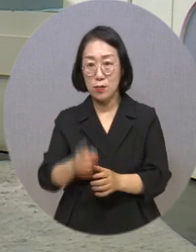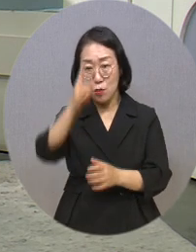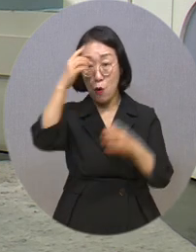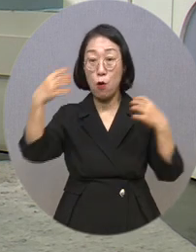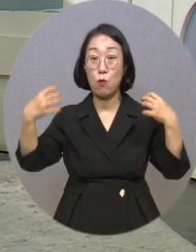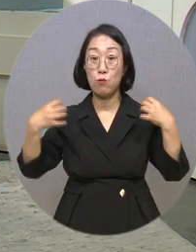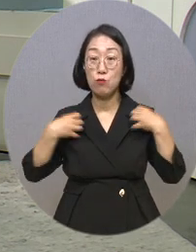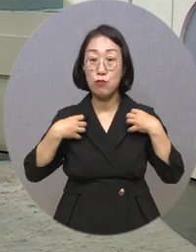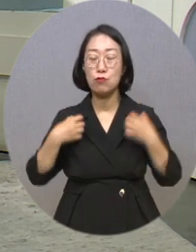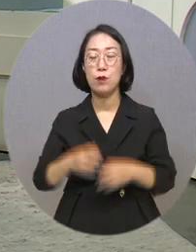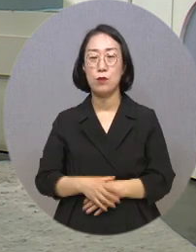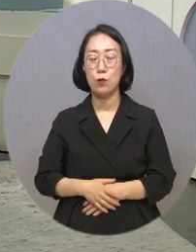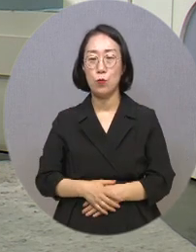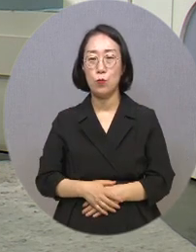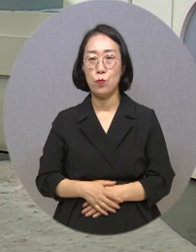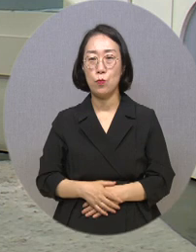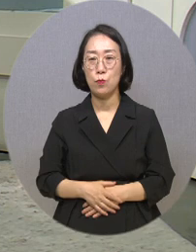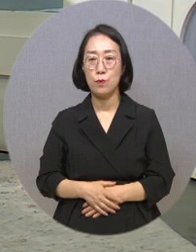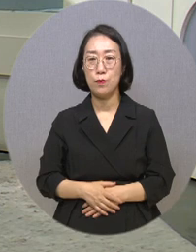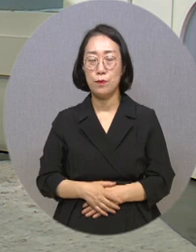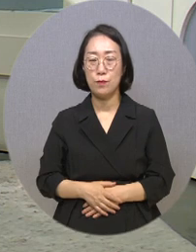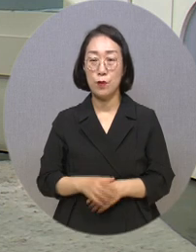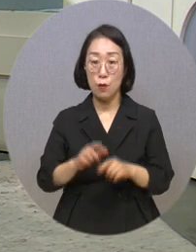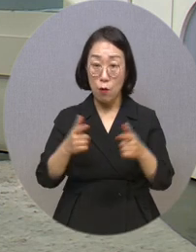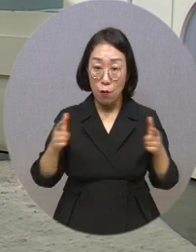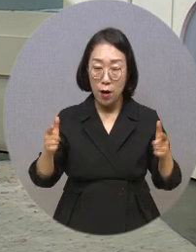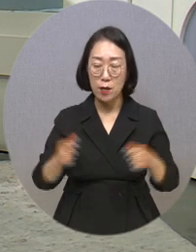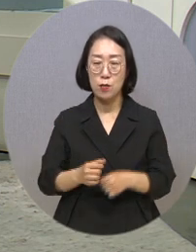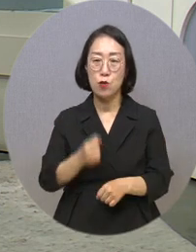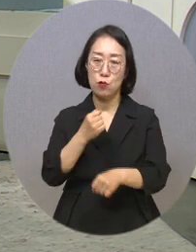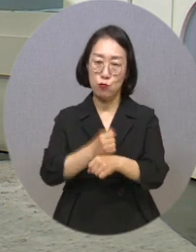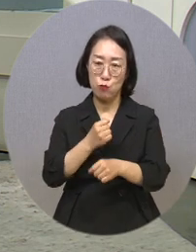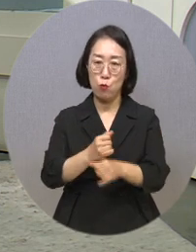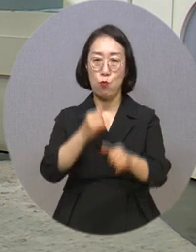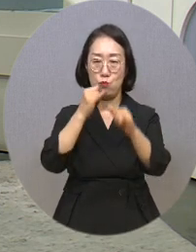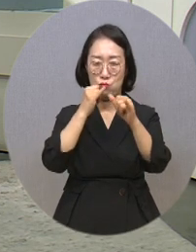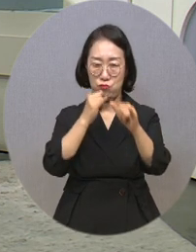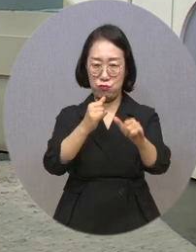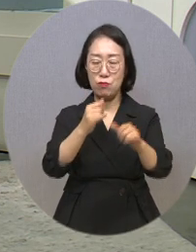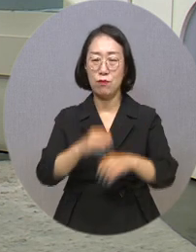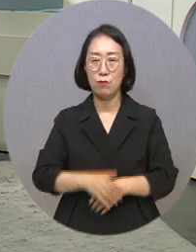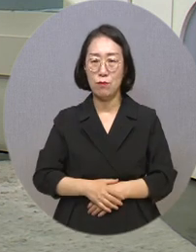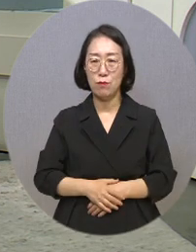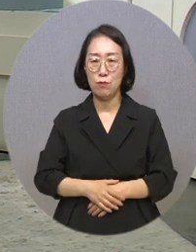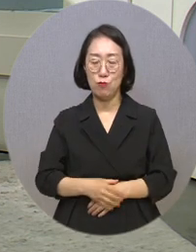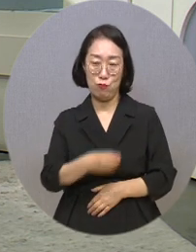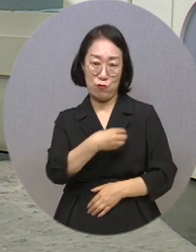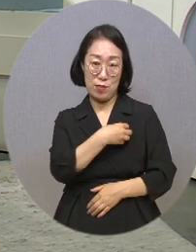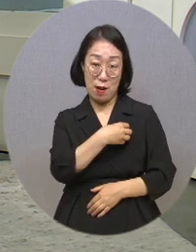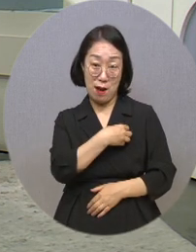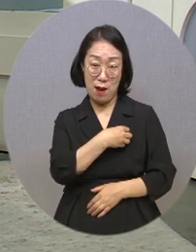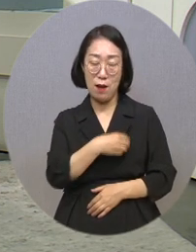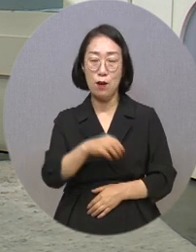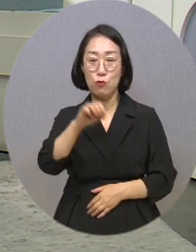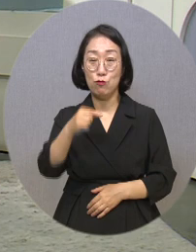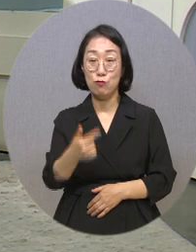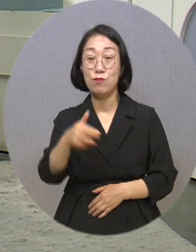국가기관이나 국가에서도 각종 무공훈장, 훈장, 뭐 국민훈장,